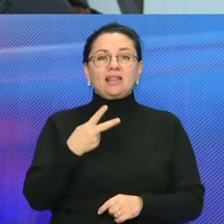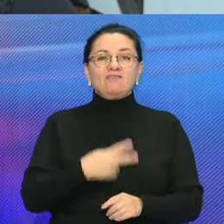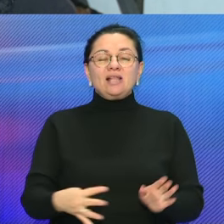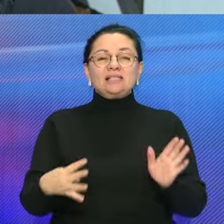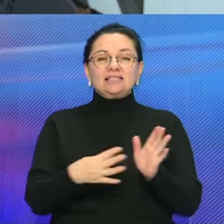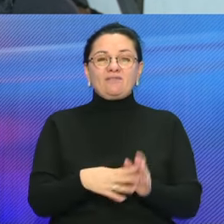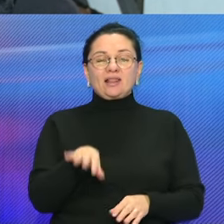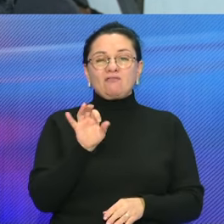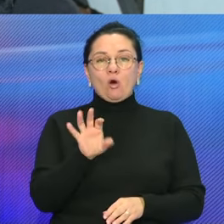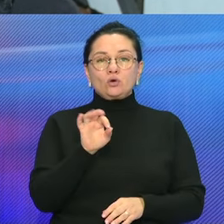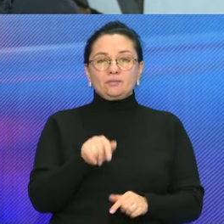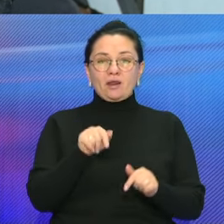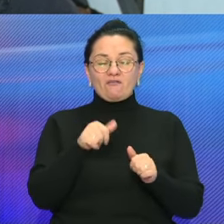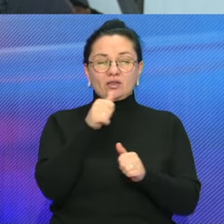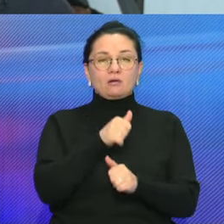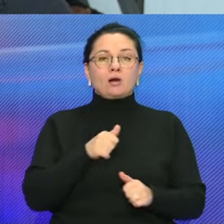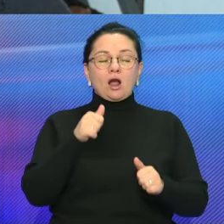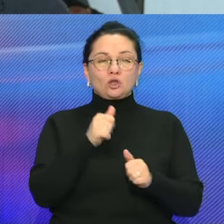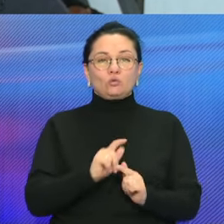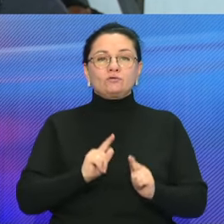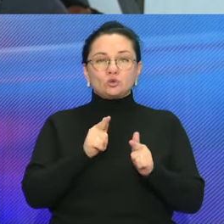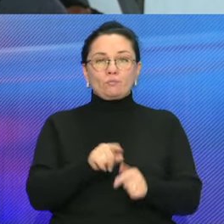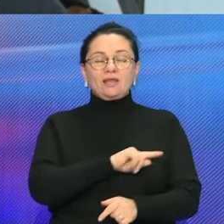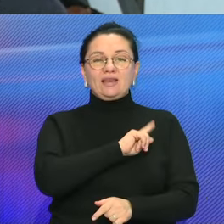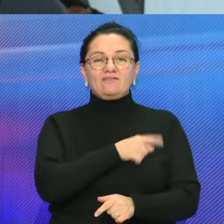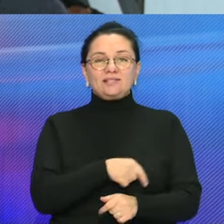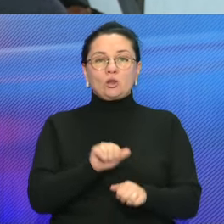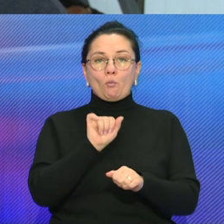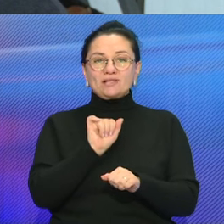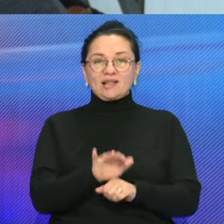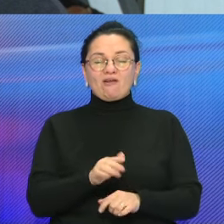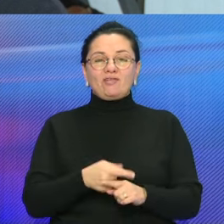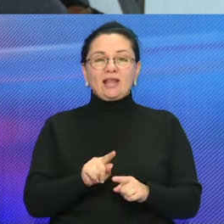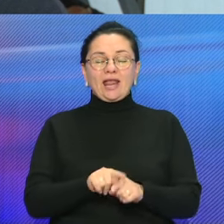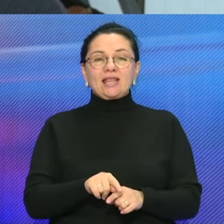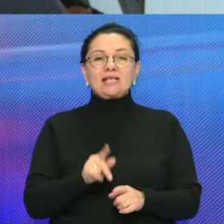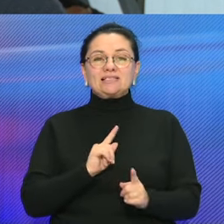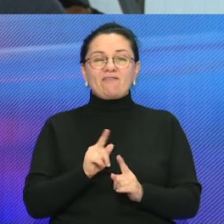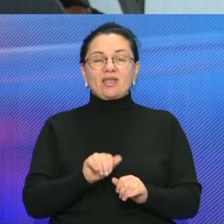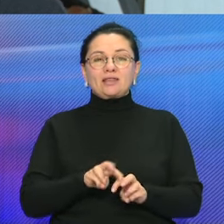29 октября текущего года вступили в силу постановления Совета министров